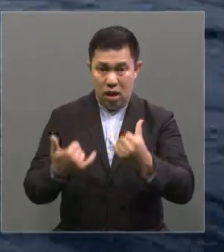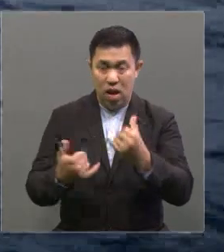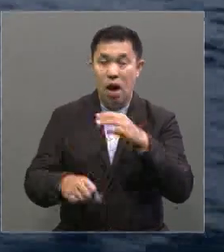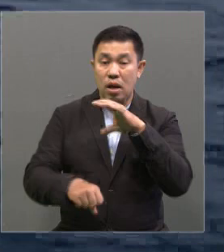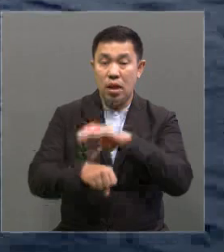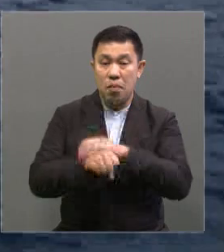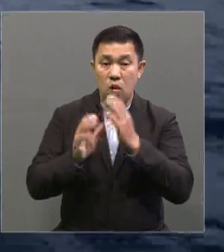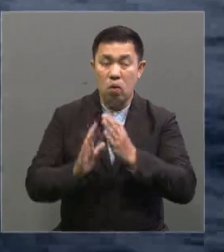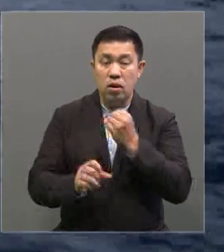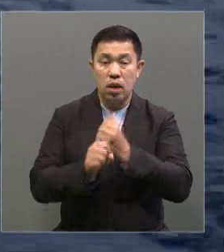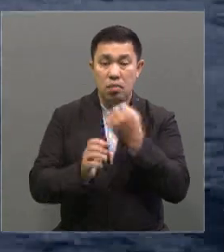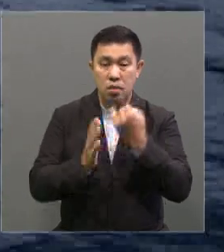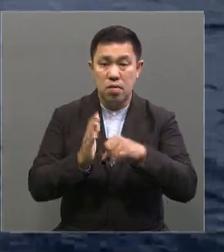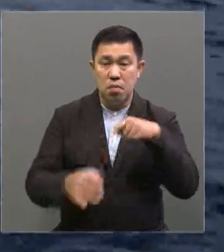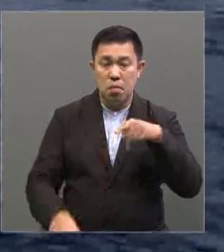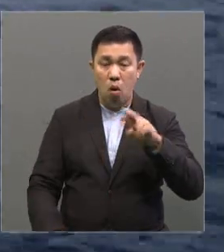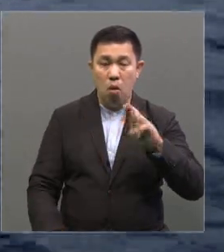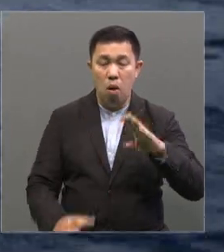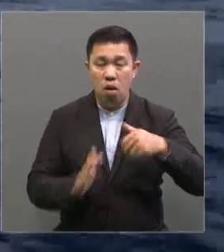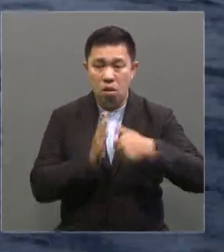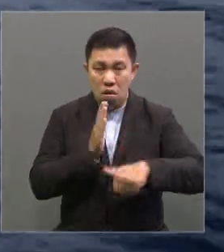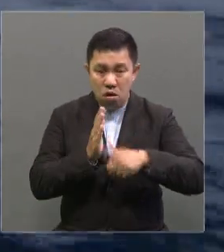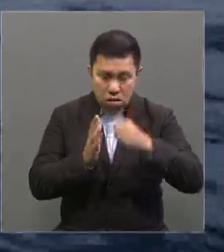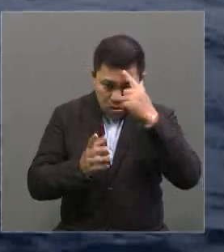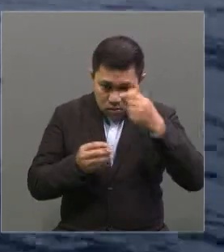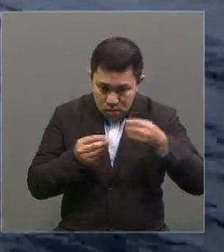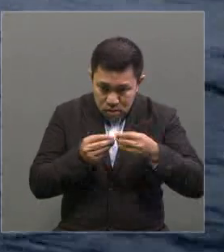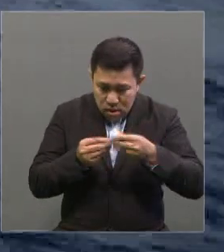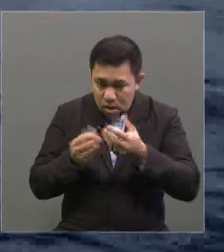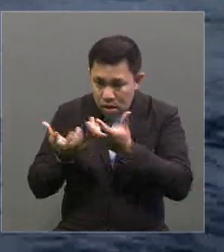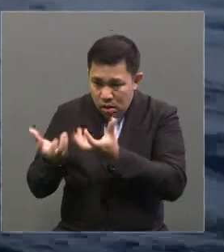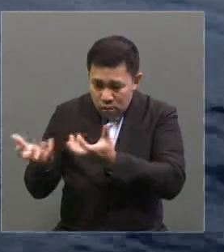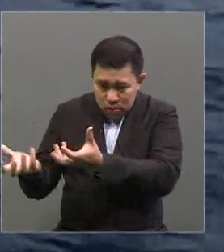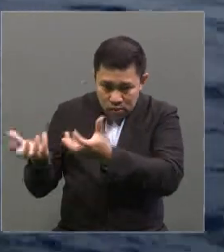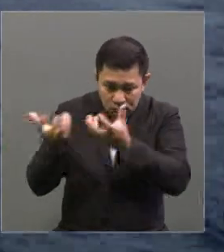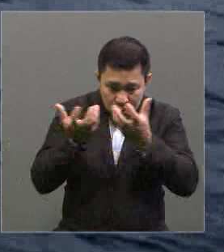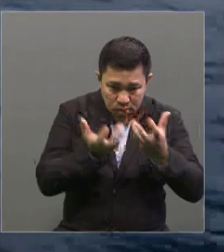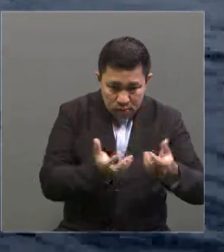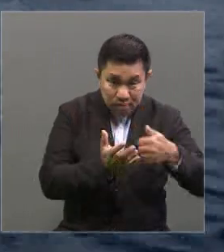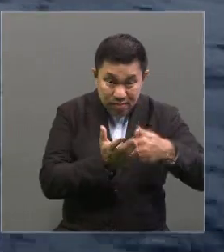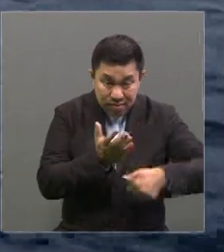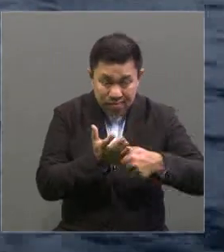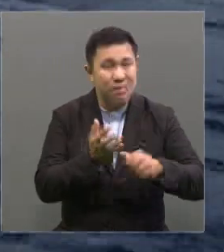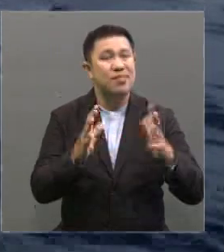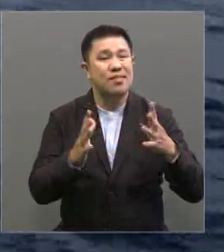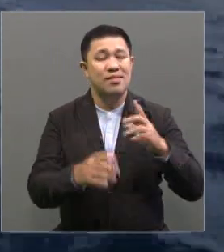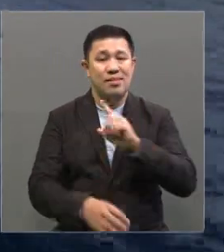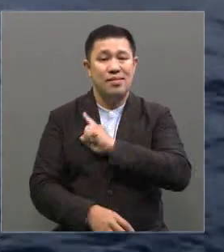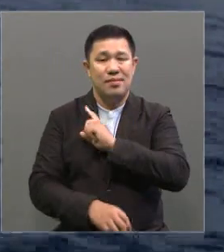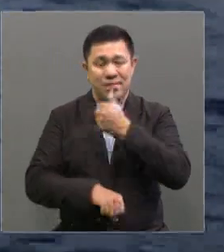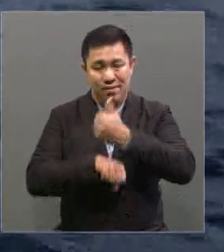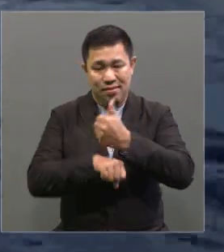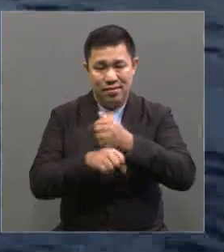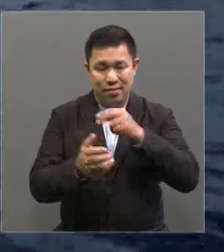ระทำความผิดตามพระราชบัญญัติศุลกากรฐานร่วมกันขนถ่ายสินค้าในเขตต่อเนื่องโดยไม่ได้รับอนุญาตจากพนักงานศุลกาก